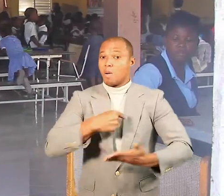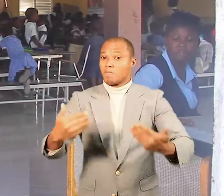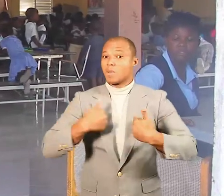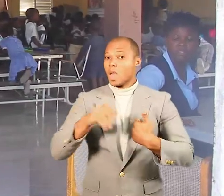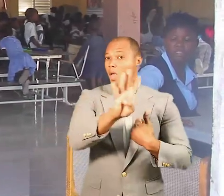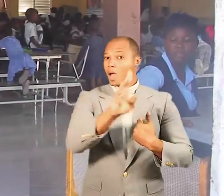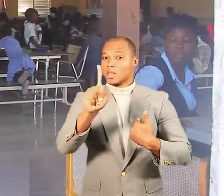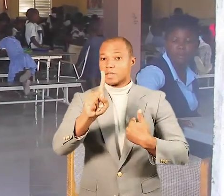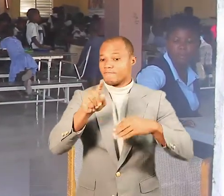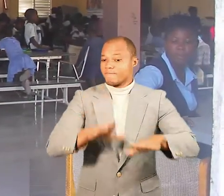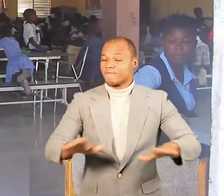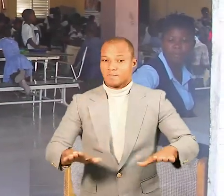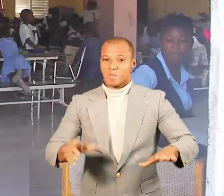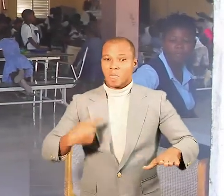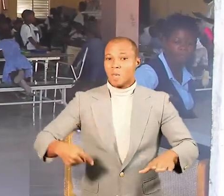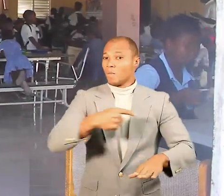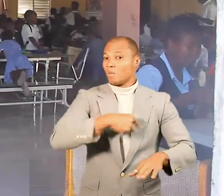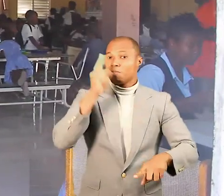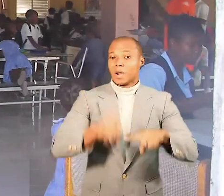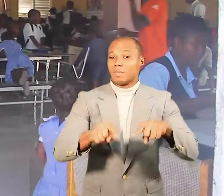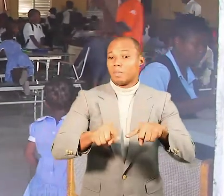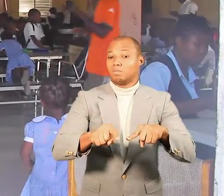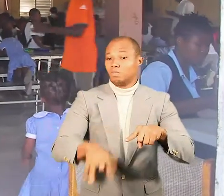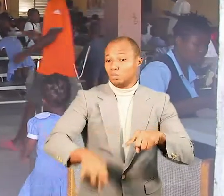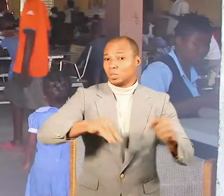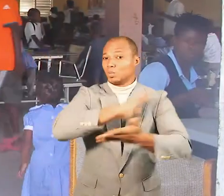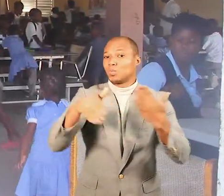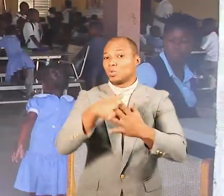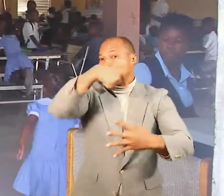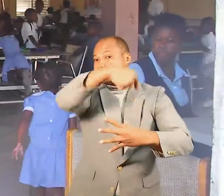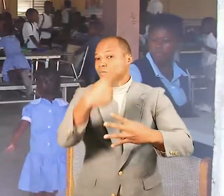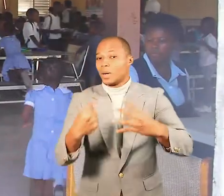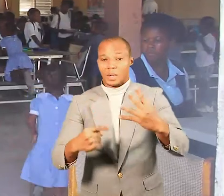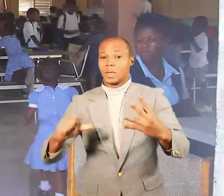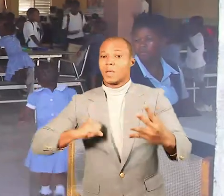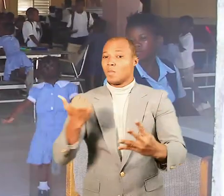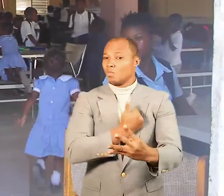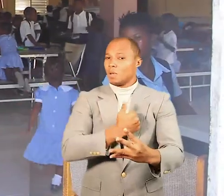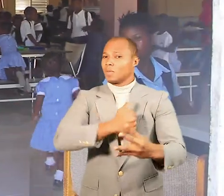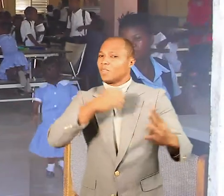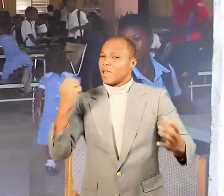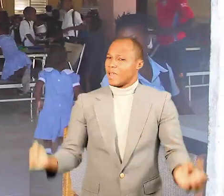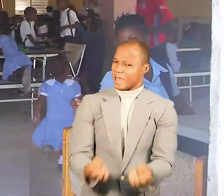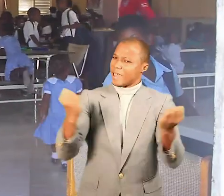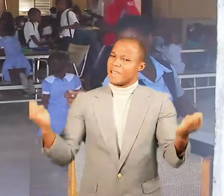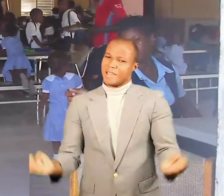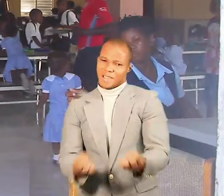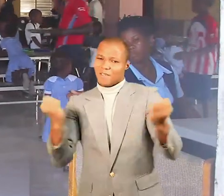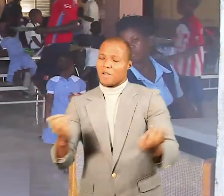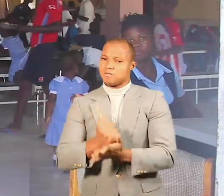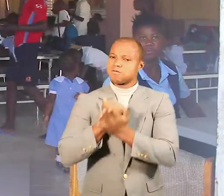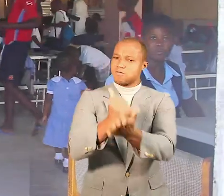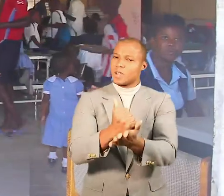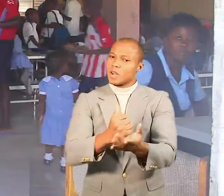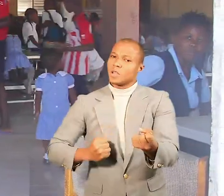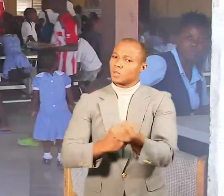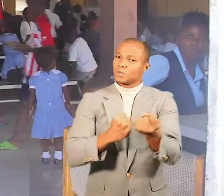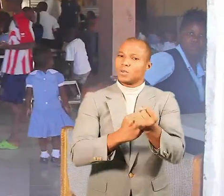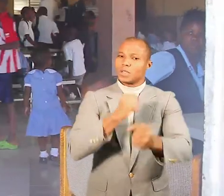Nous ne pouvons pas jouer tout ça, nous jouer, parce que c'est nous-mêmes qui gourmet avec propre moyen nous. La perte de